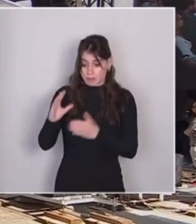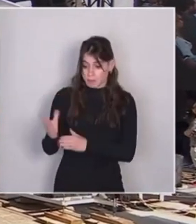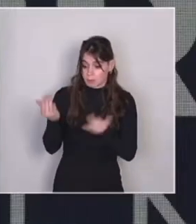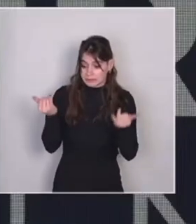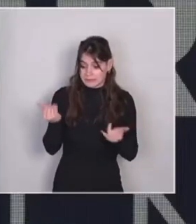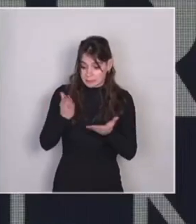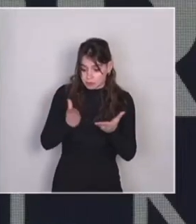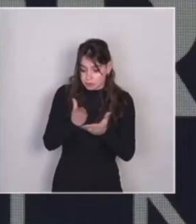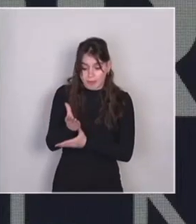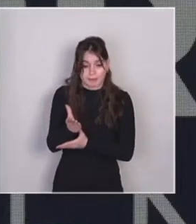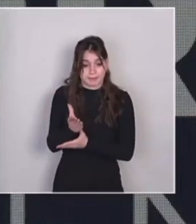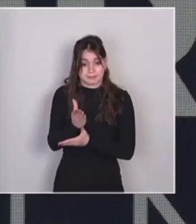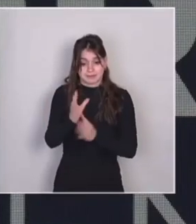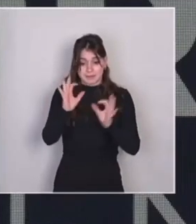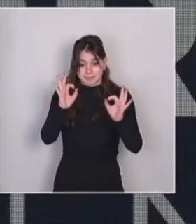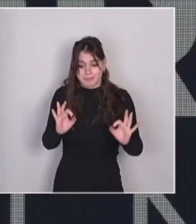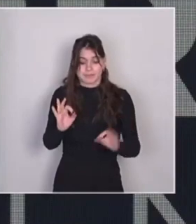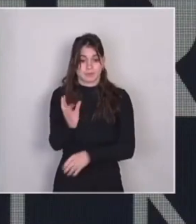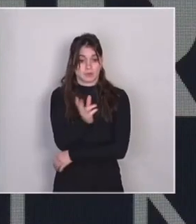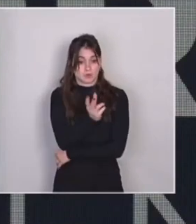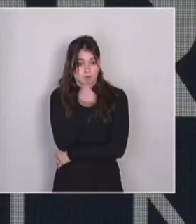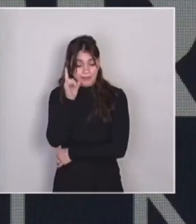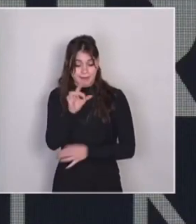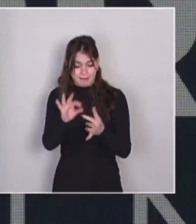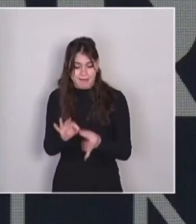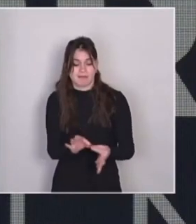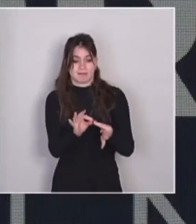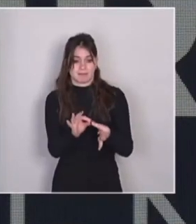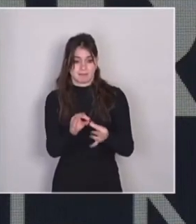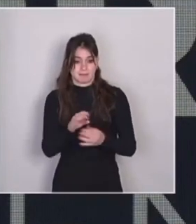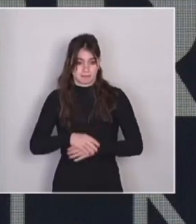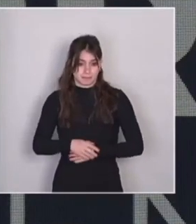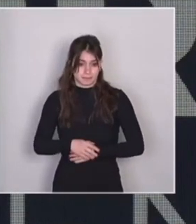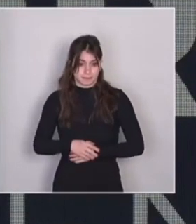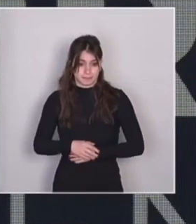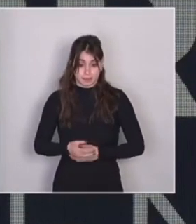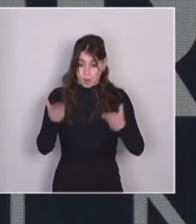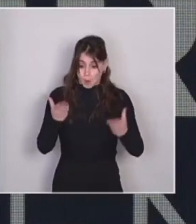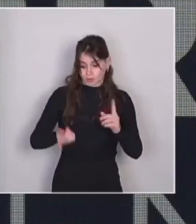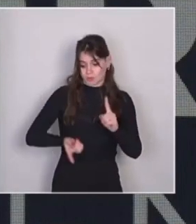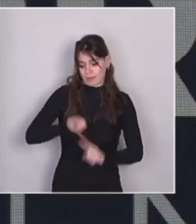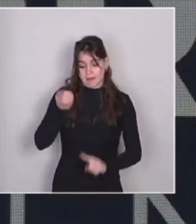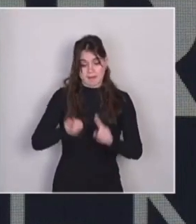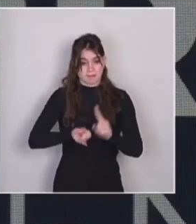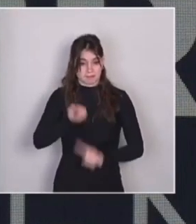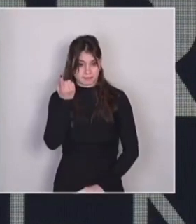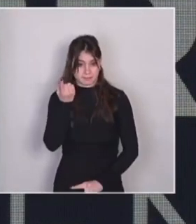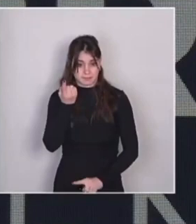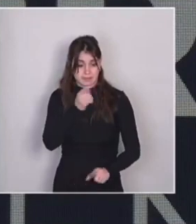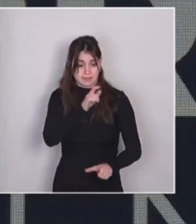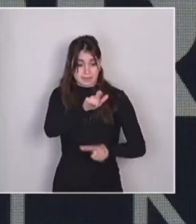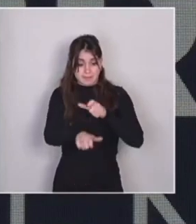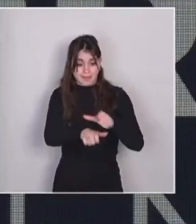chemin d'humanité. Plus que jamais, il importe d'unir les voix des peuples et